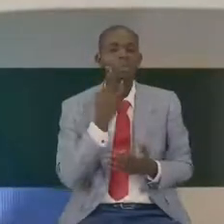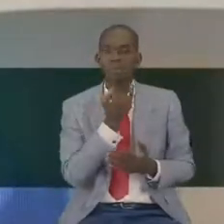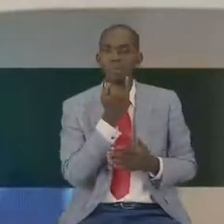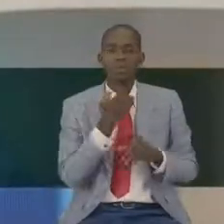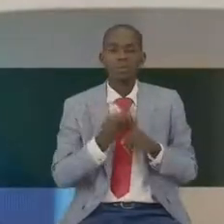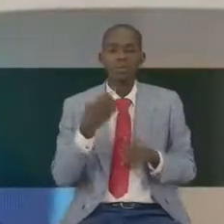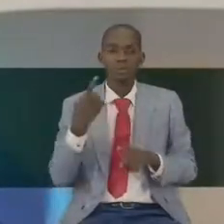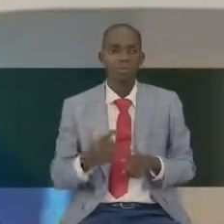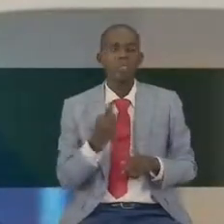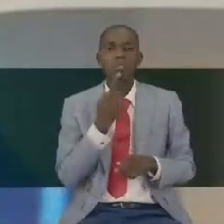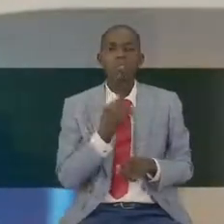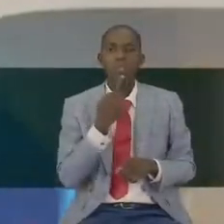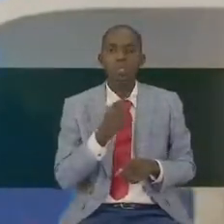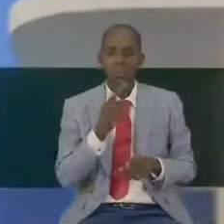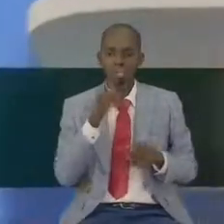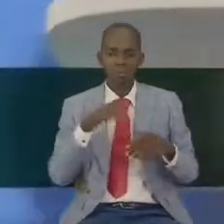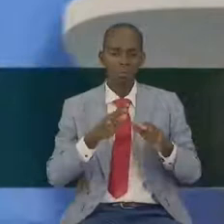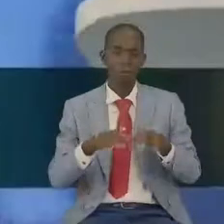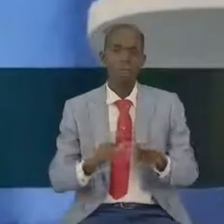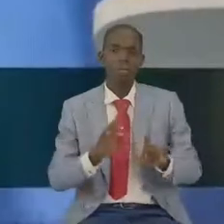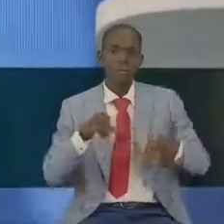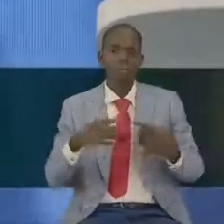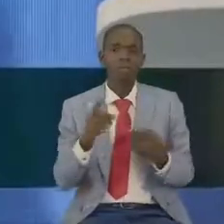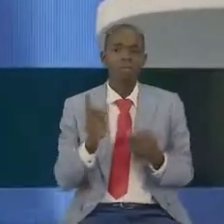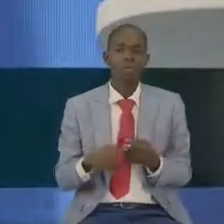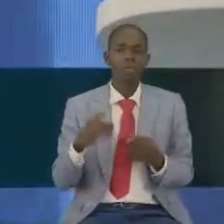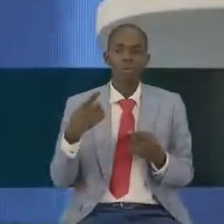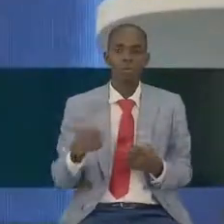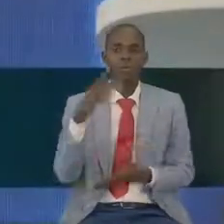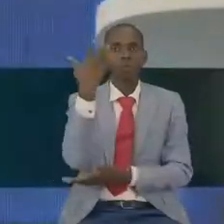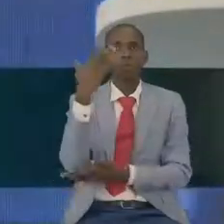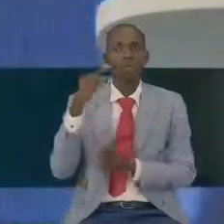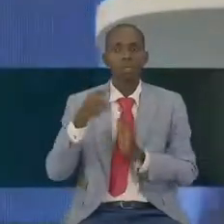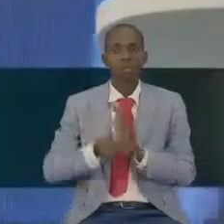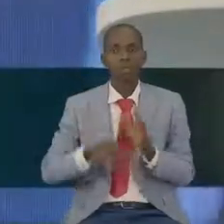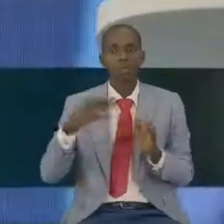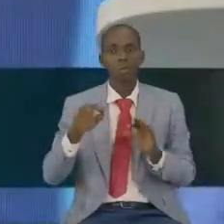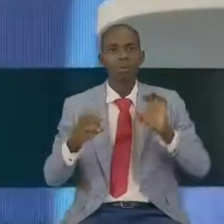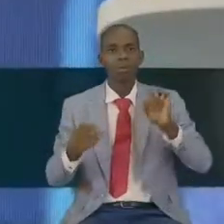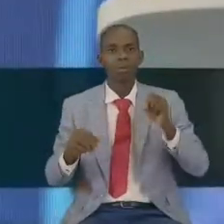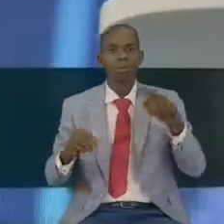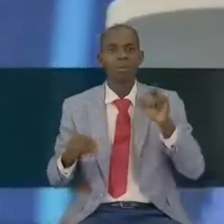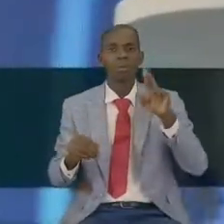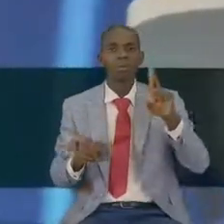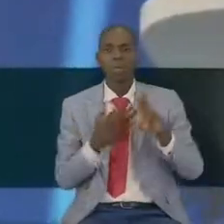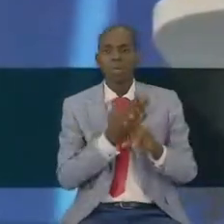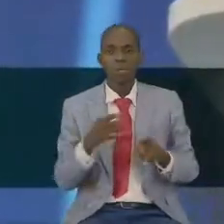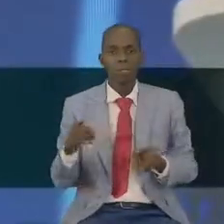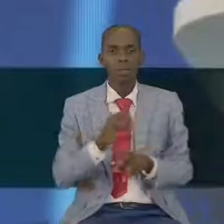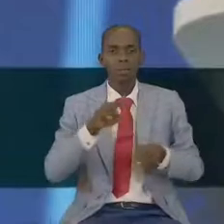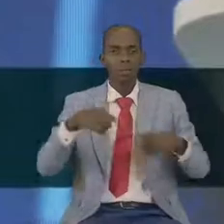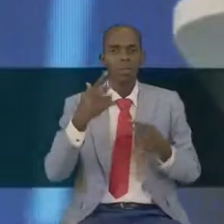du désert de Shur. Et après 3 journées de marche dans le désert, ils ne trouvaient